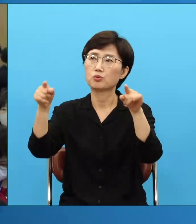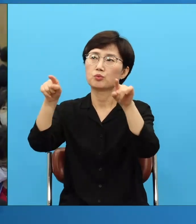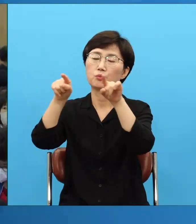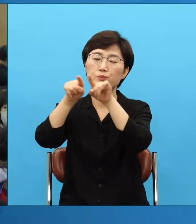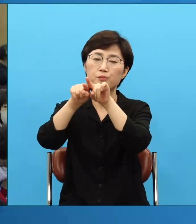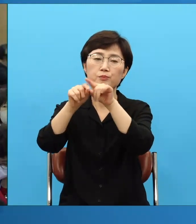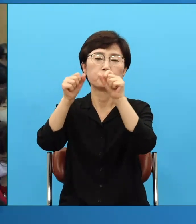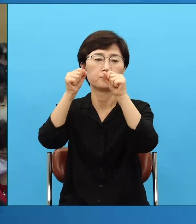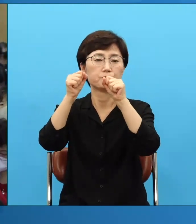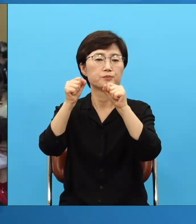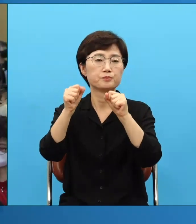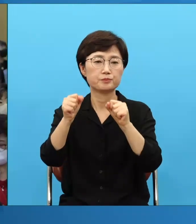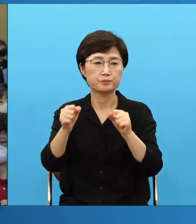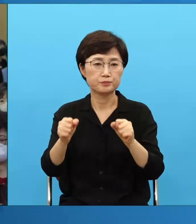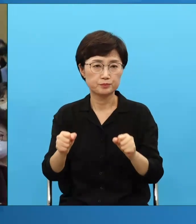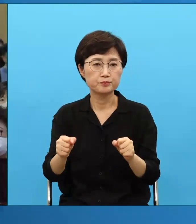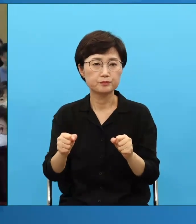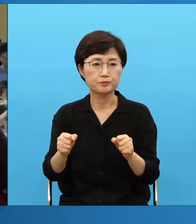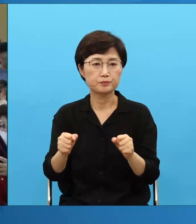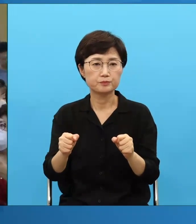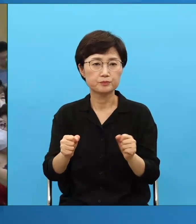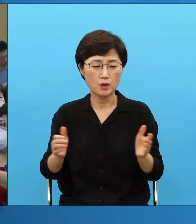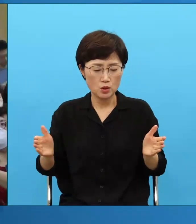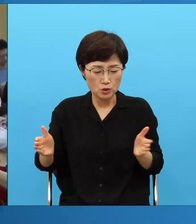할렐루야 함께하시네